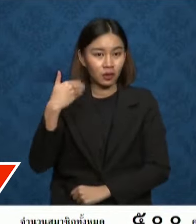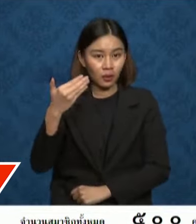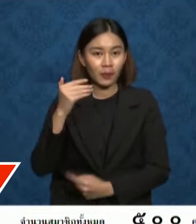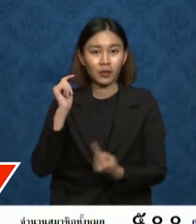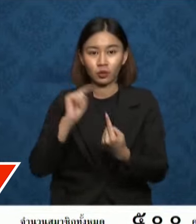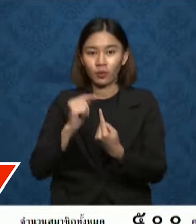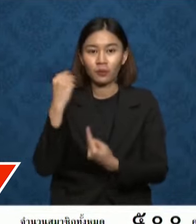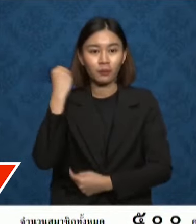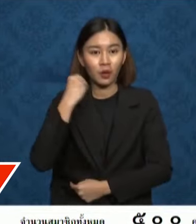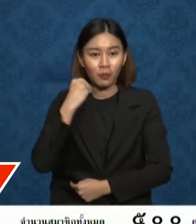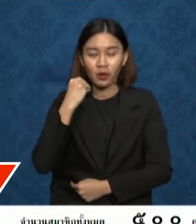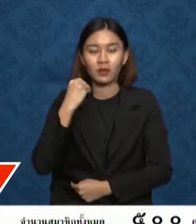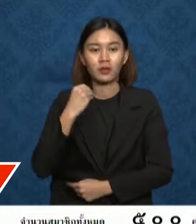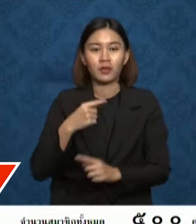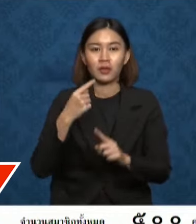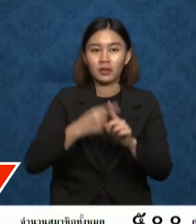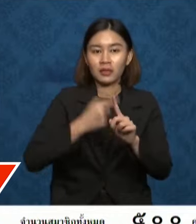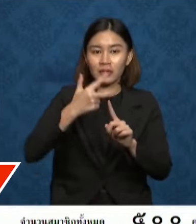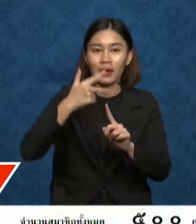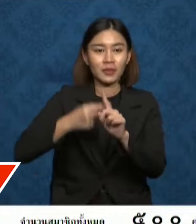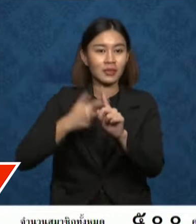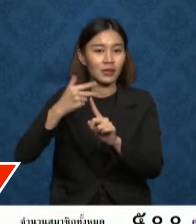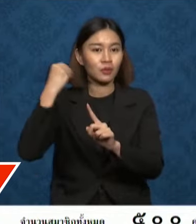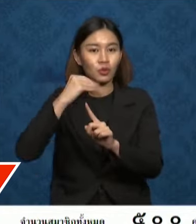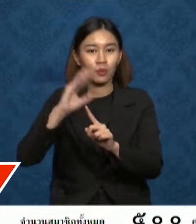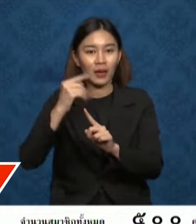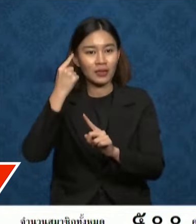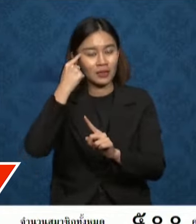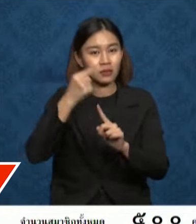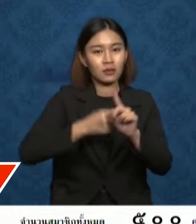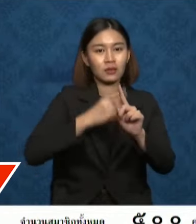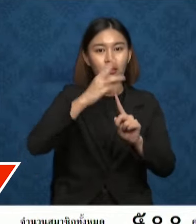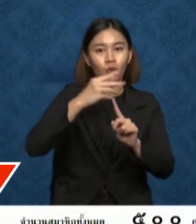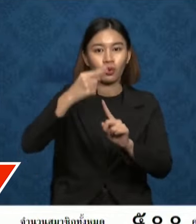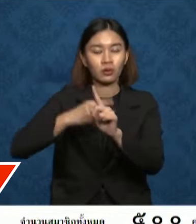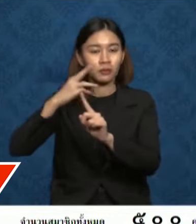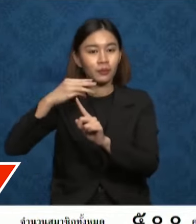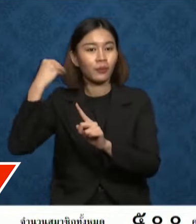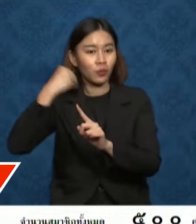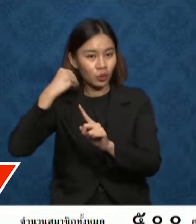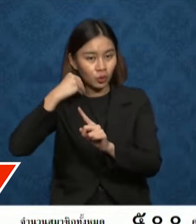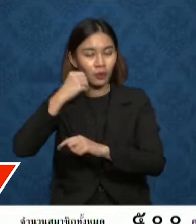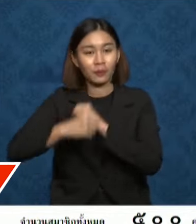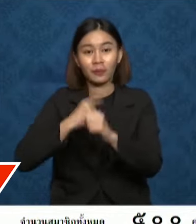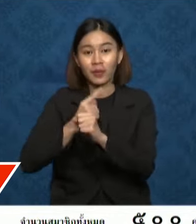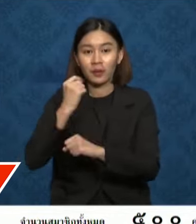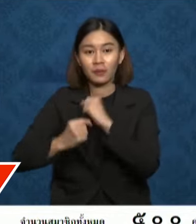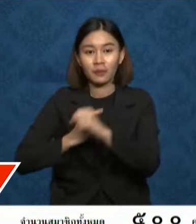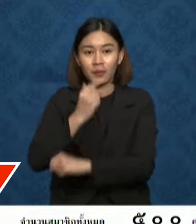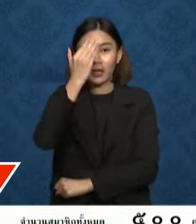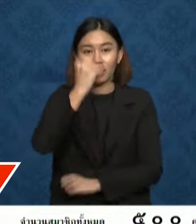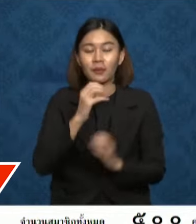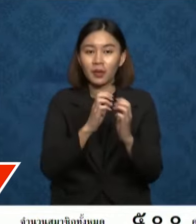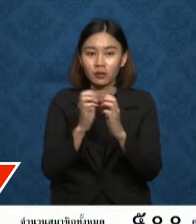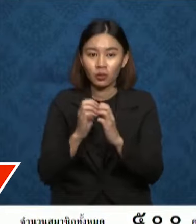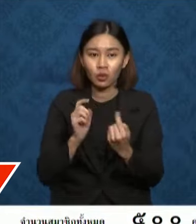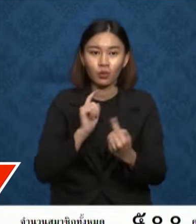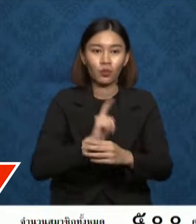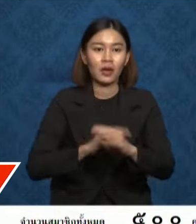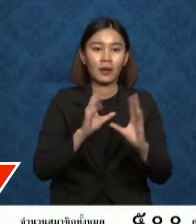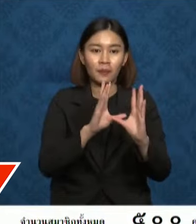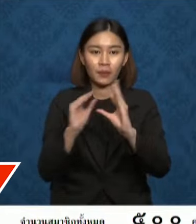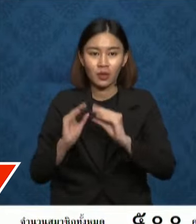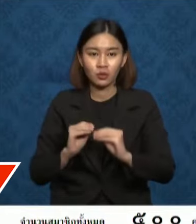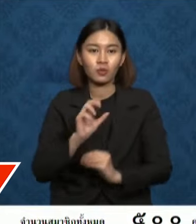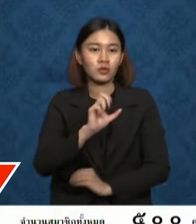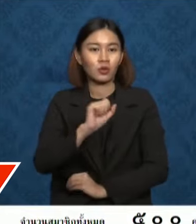ไดเป็บ่อยหือที่ ทุๆ 3 เดือนอจจะเป็ประจท- 6 เดือน หททุกปีเพื่อที่จะได้ไมเป็การรบกวรเวลาปชุม